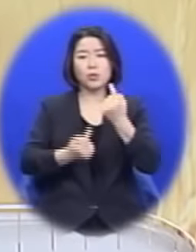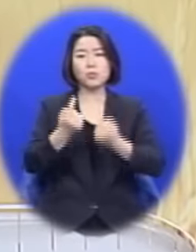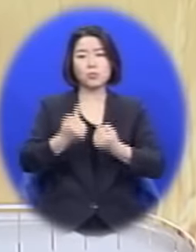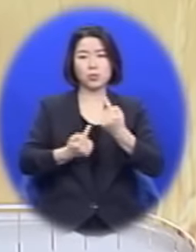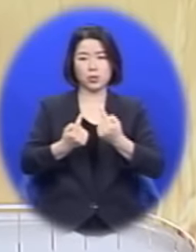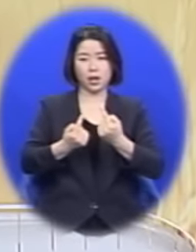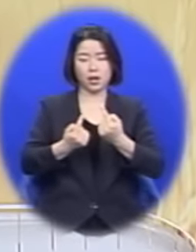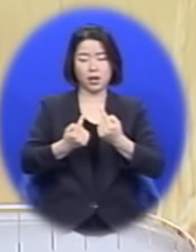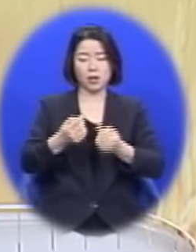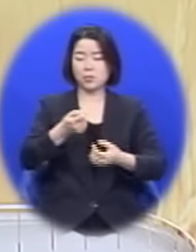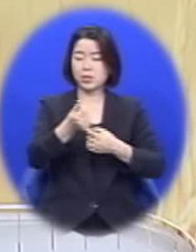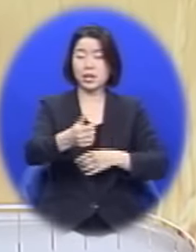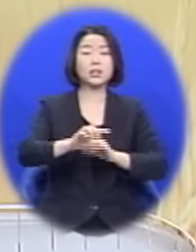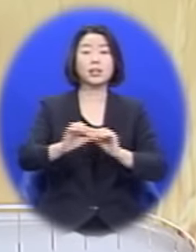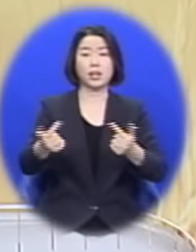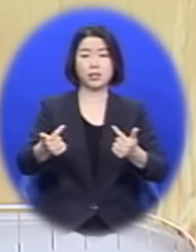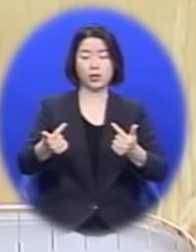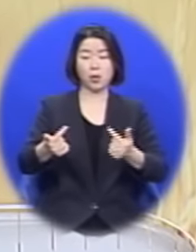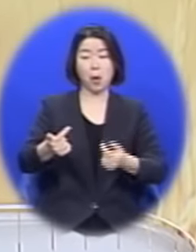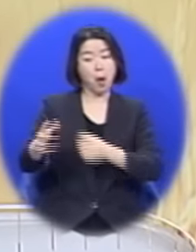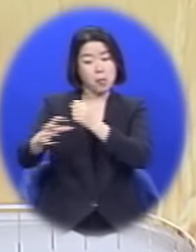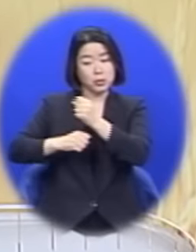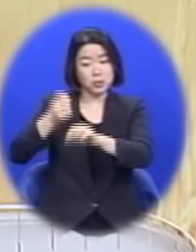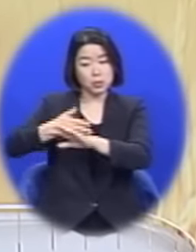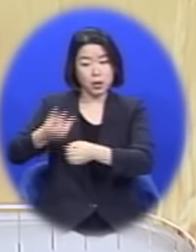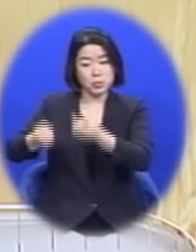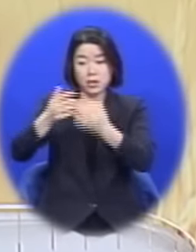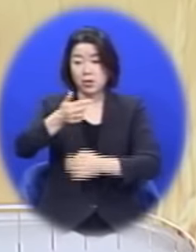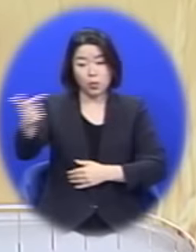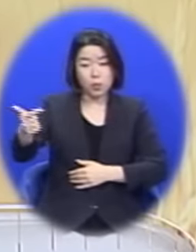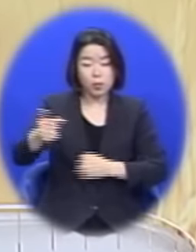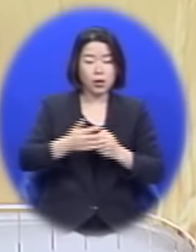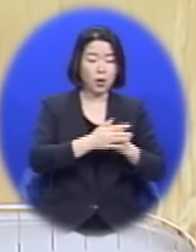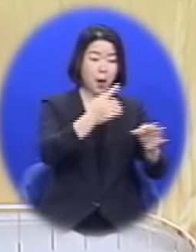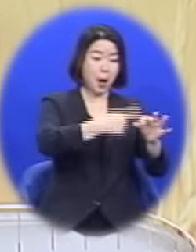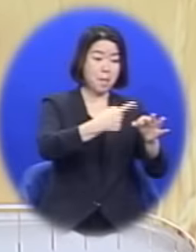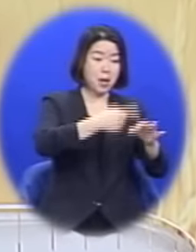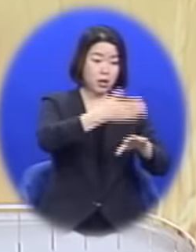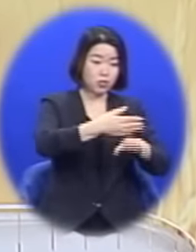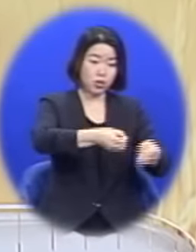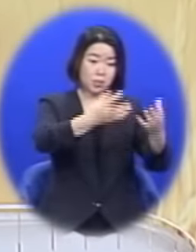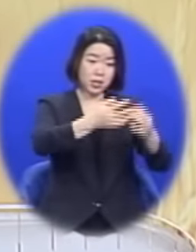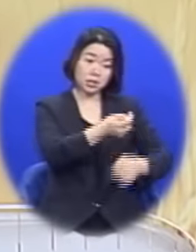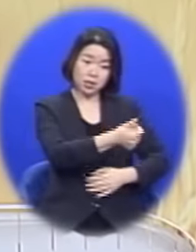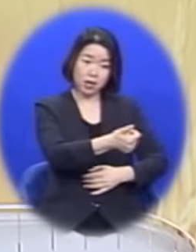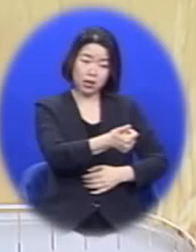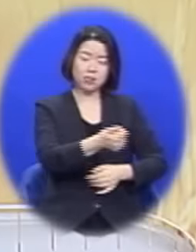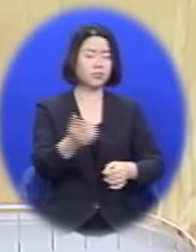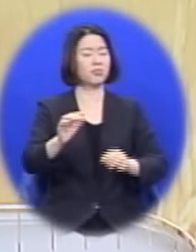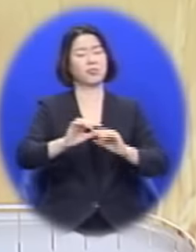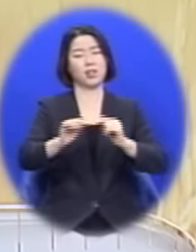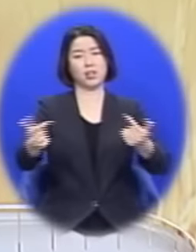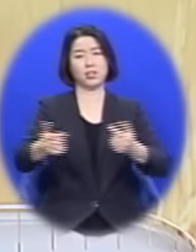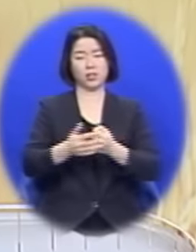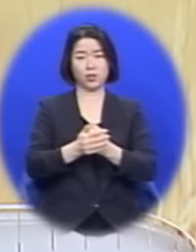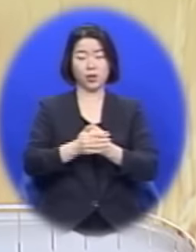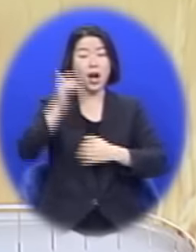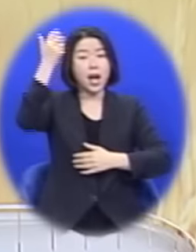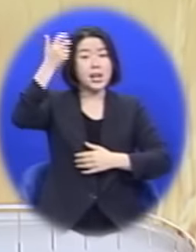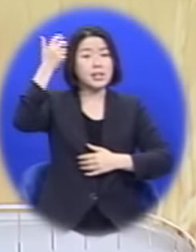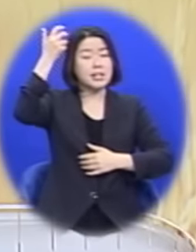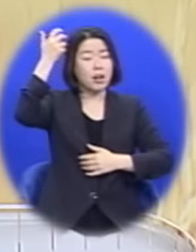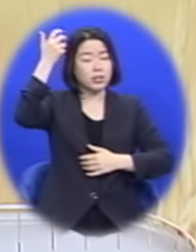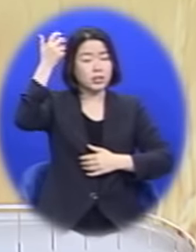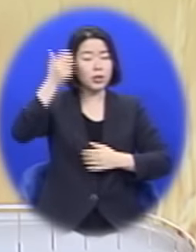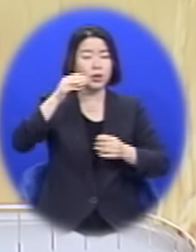맥주 감사절은 작은 감사절 아닙니다. 영적인 의미로 보면은 오히려 맥주 감사절이 훨씬 더